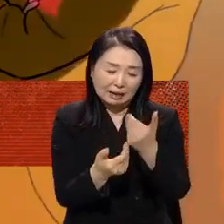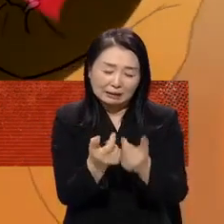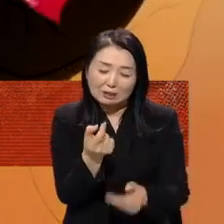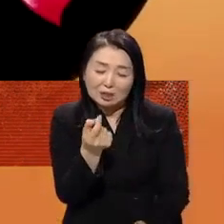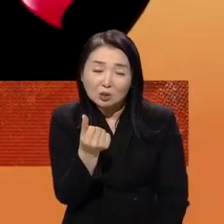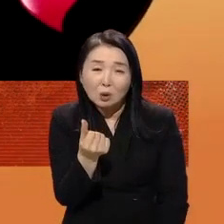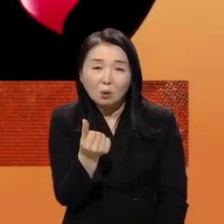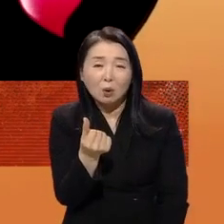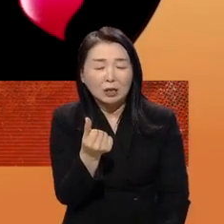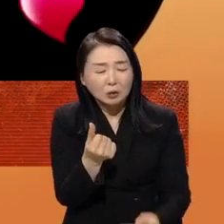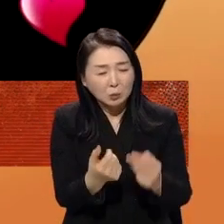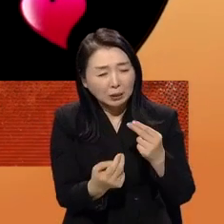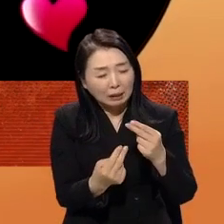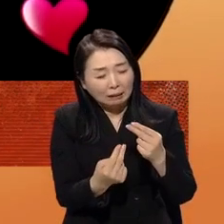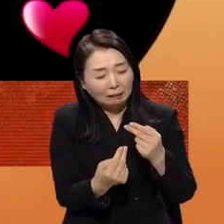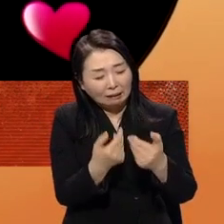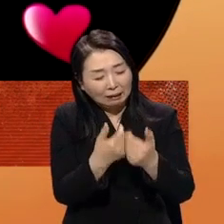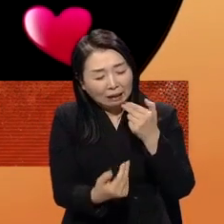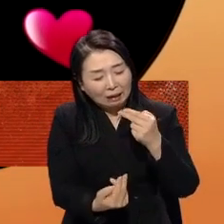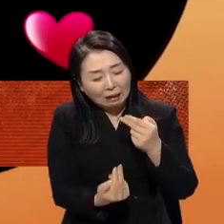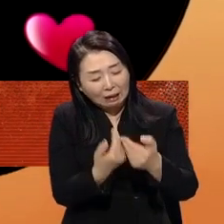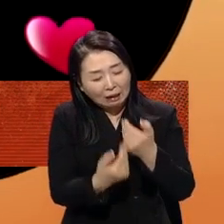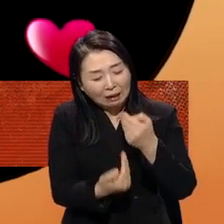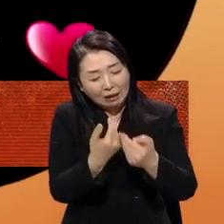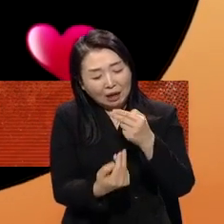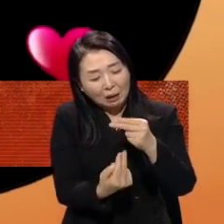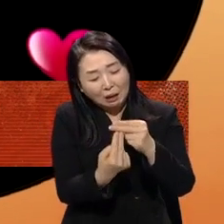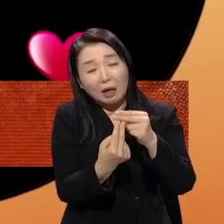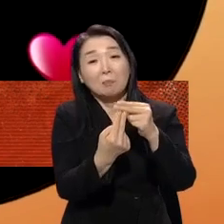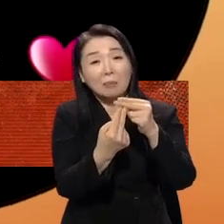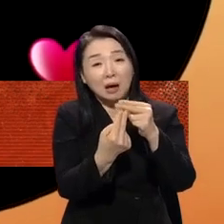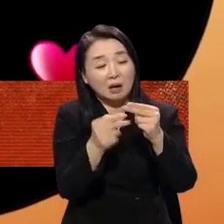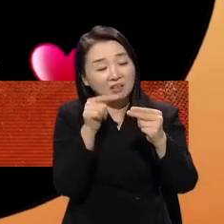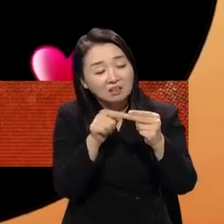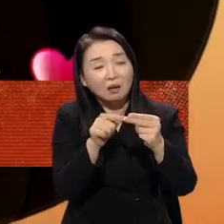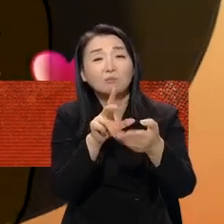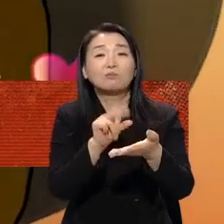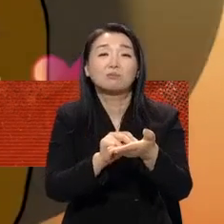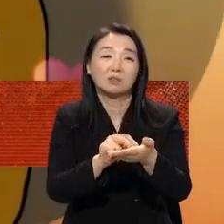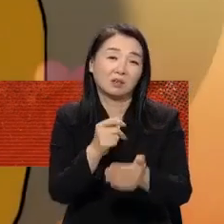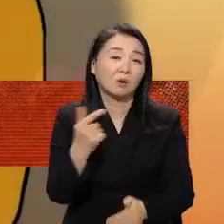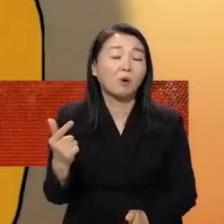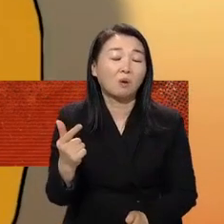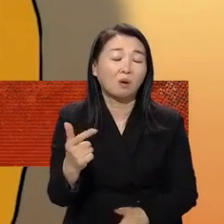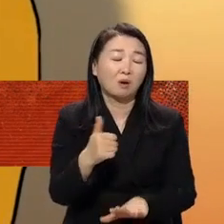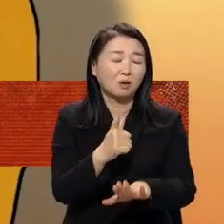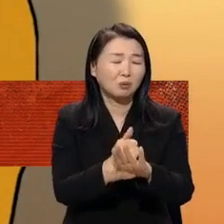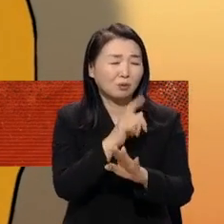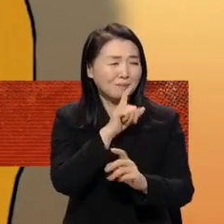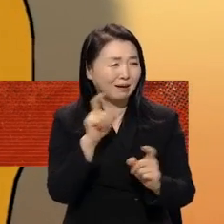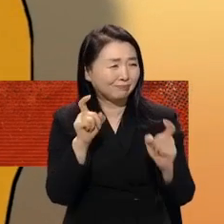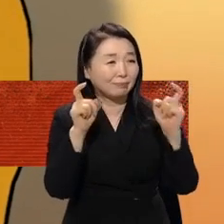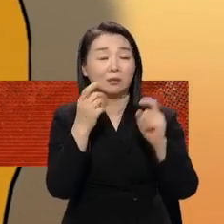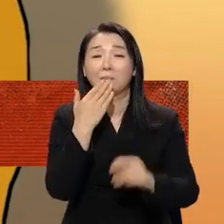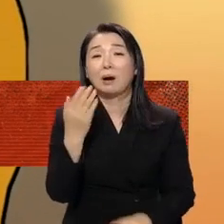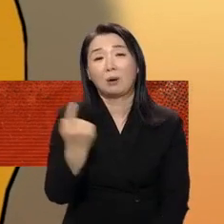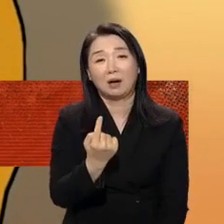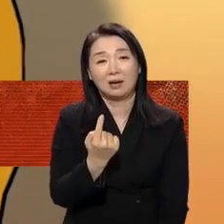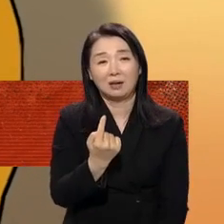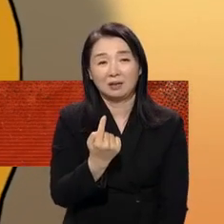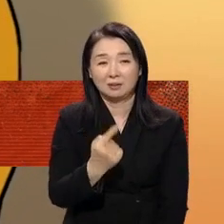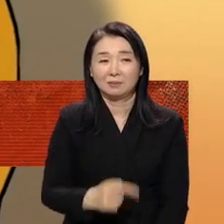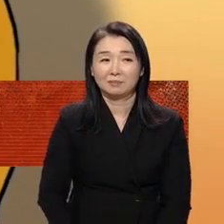것이 자꾸 지속이 되면 나중에 그 어떤 그것이 문제가 돼 가지고 크게 또 뻐개지고 있어요